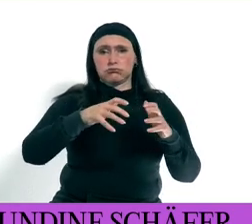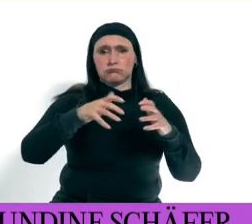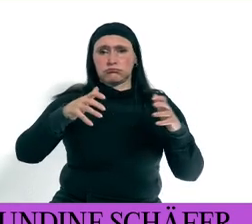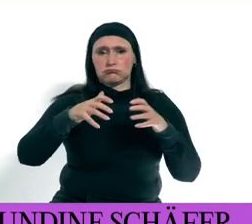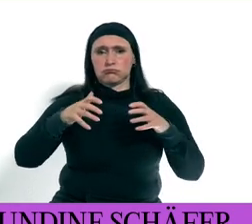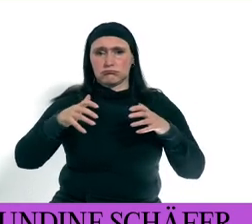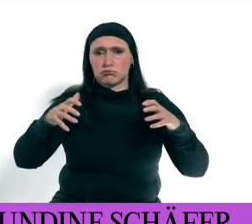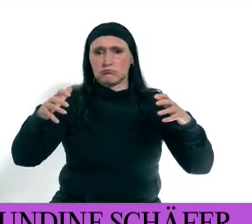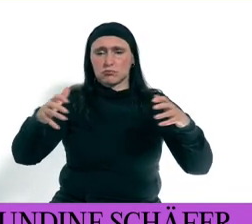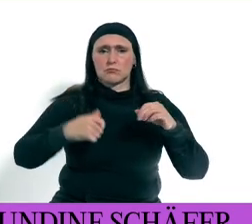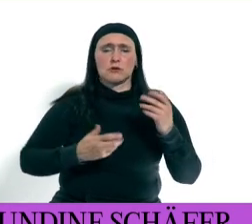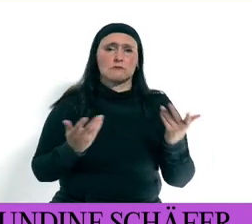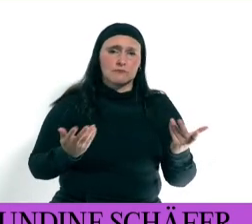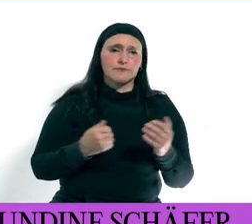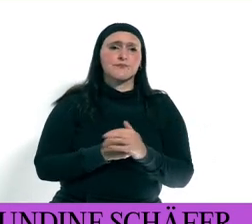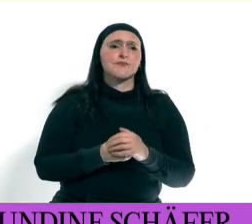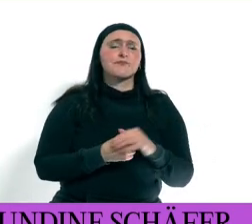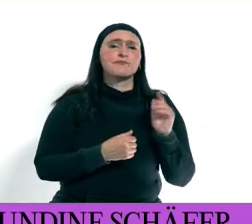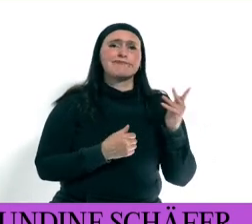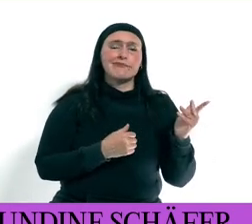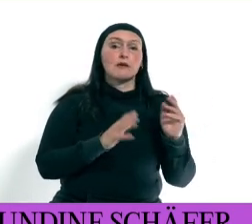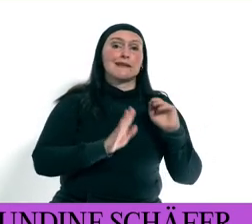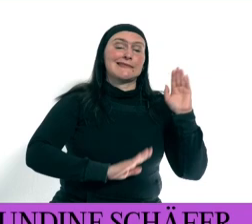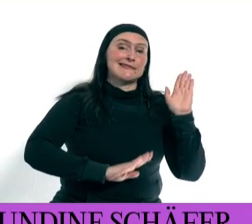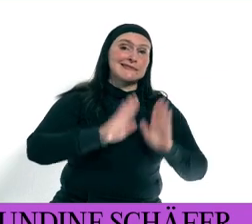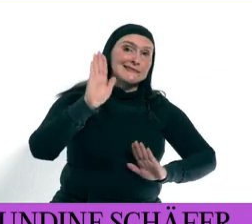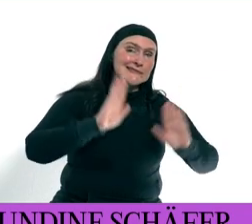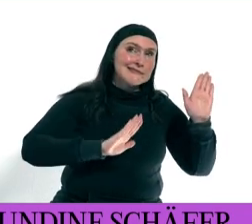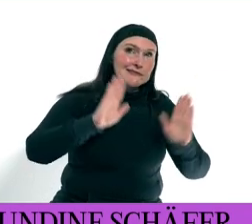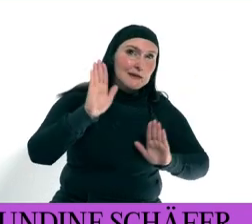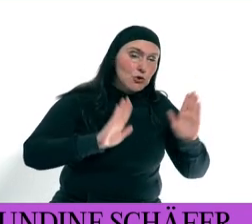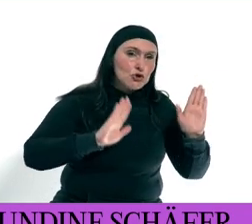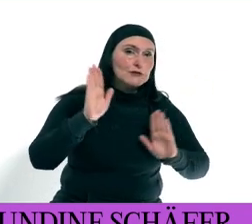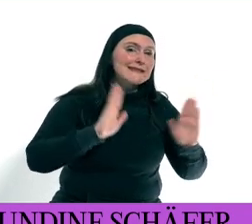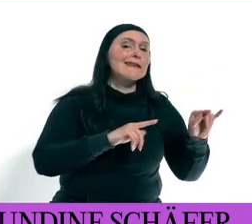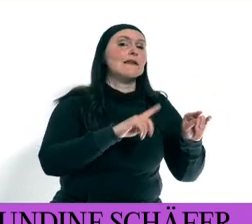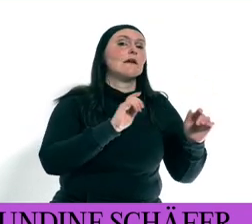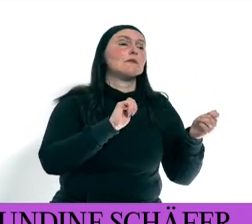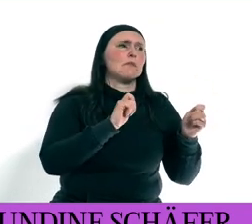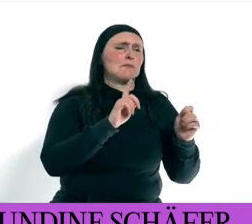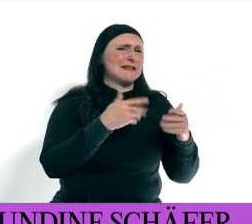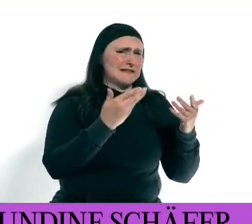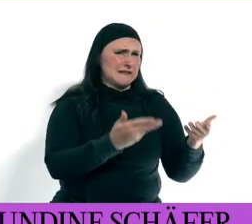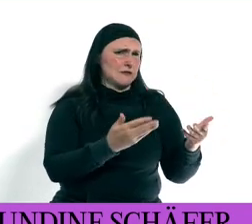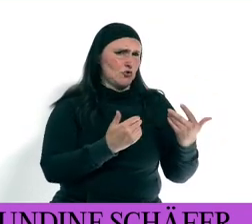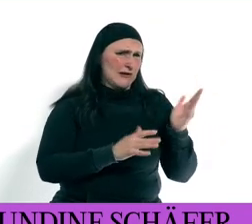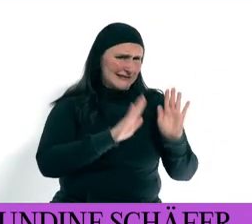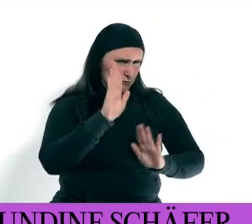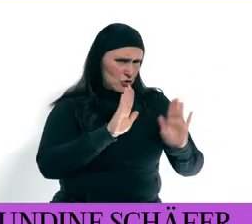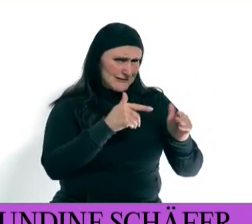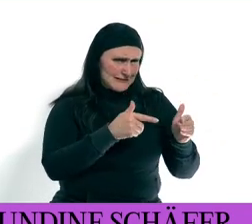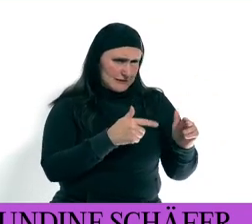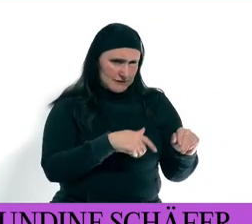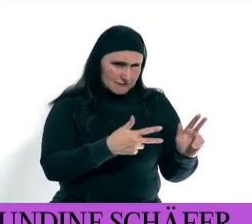Bei uns hat sich sehr vieles nach den 1990er Jahren geändert. Es